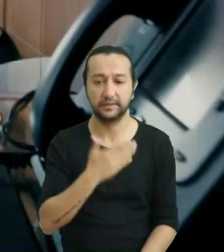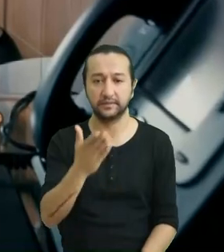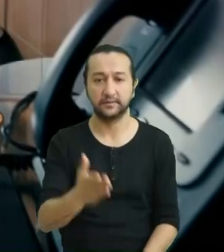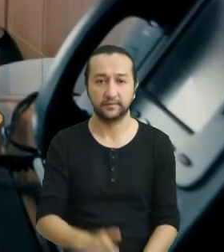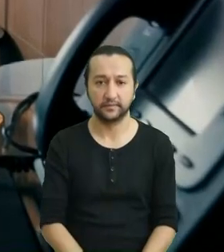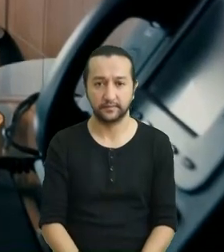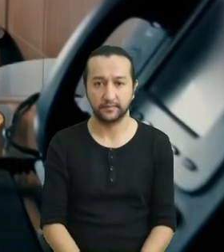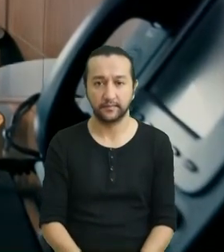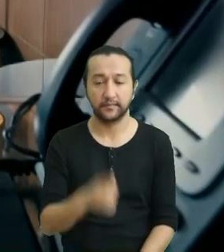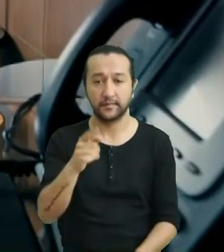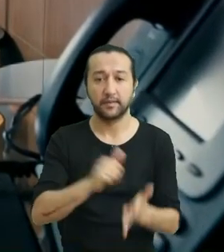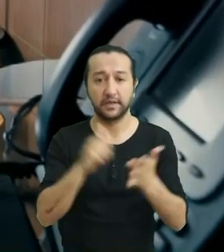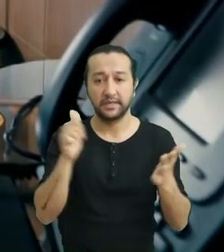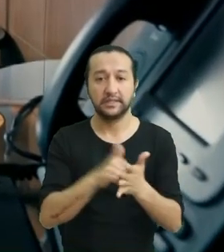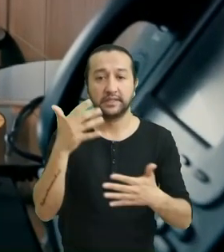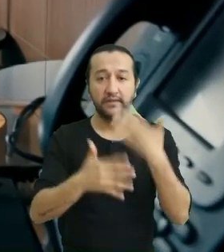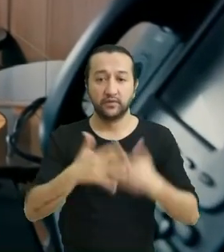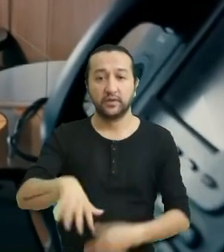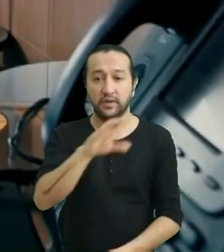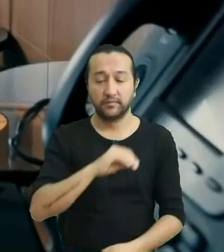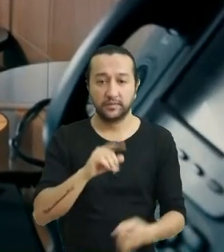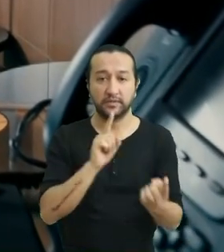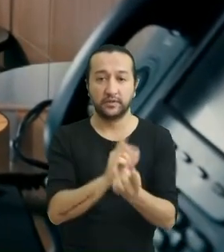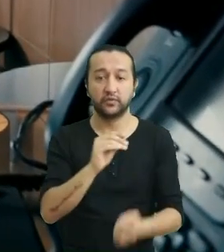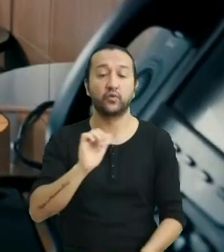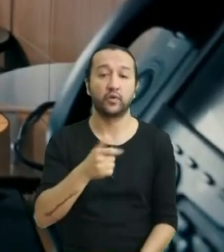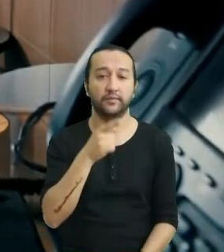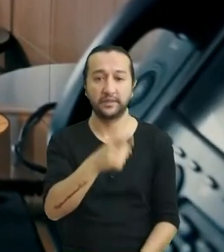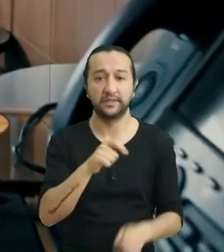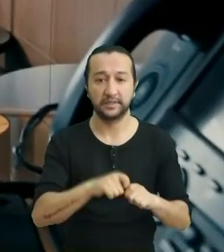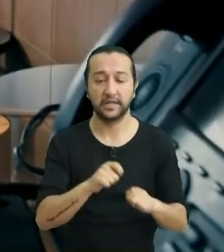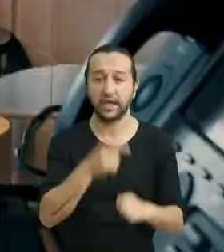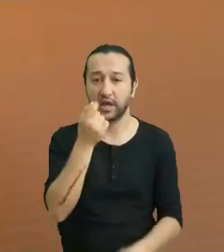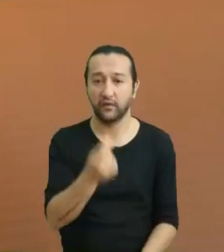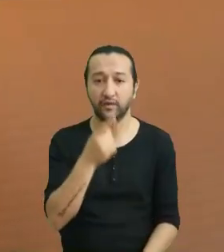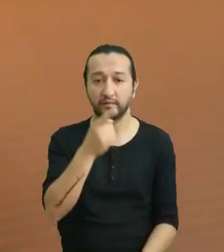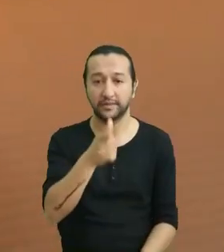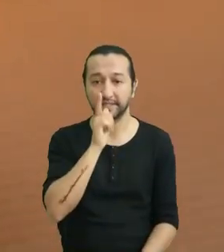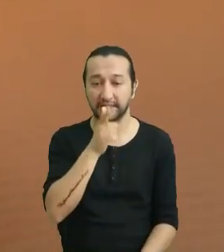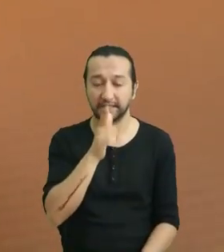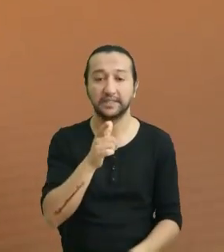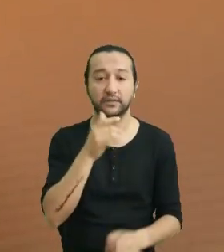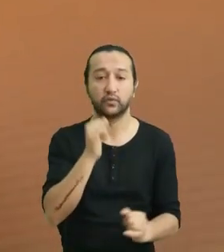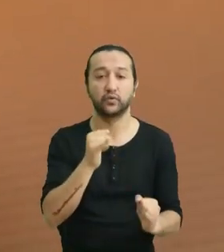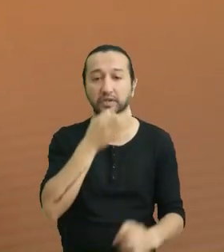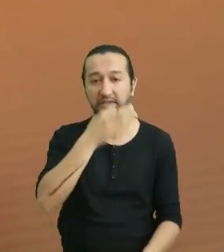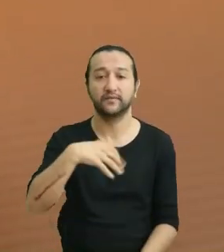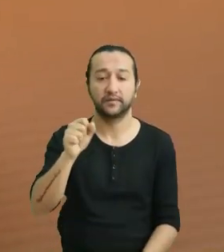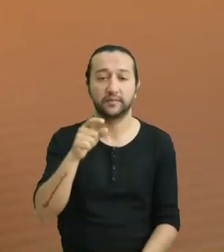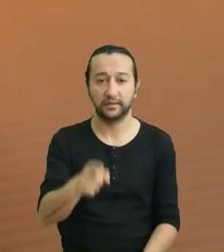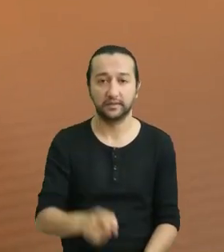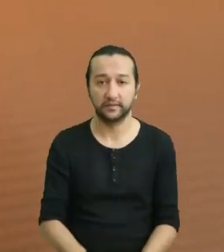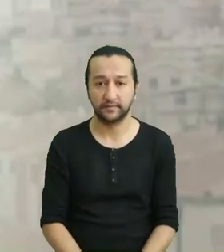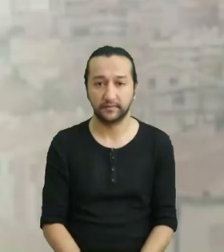bilirsiniz. Basın yayın organlarınızın tavrı çok önemli. En ufak bir çatlağa meydan vermeyin.